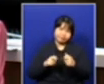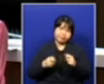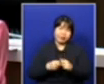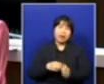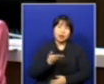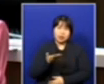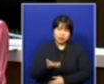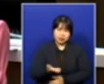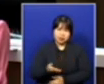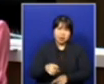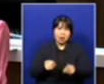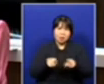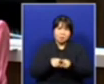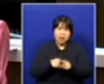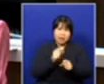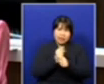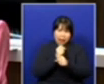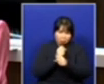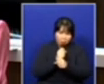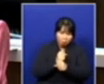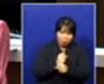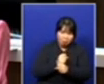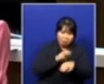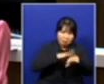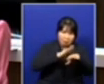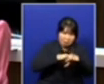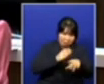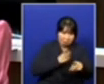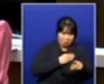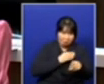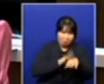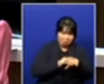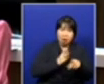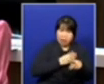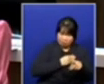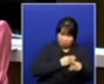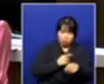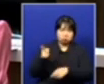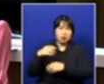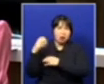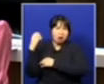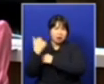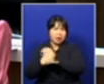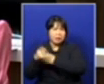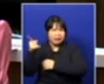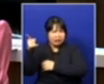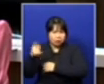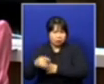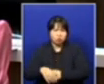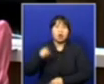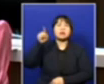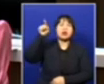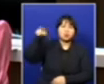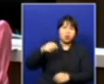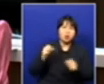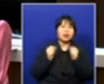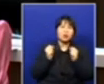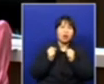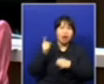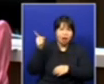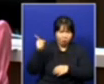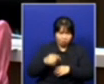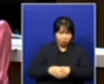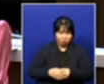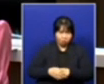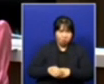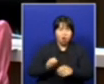สร้างผีให้มันน่ากลัวเพื่อที่ท่านจะบอกเห็นไหมต่างชาติเขาอย่างงู้นอย่างนี้โถ่เนี่ยเขาเมืองหนาวเชื้อโรคมันชอบอยู่เมืองหนาว